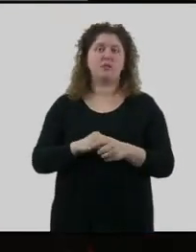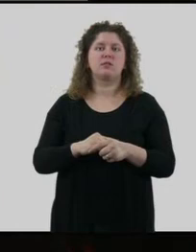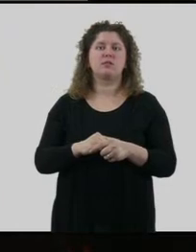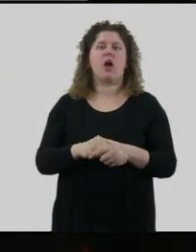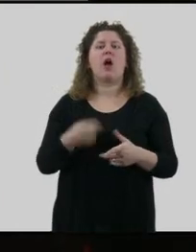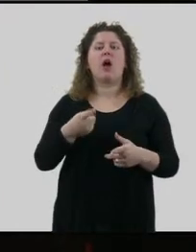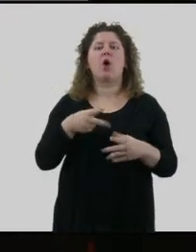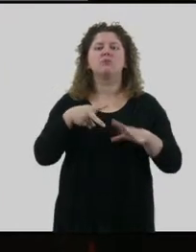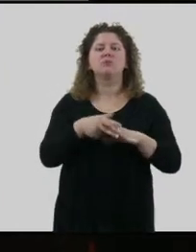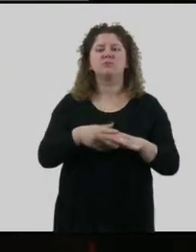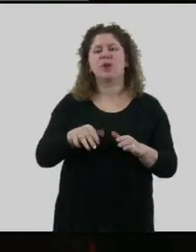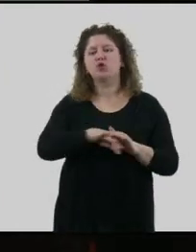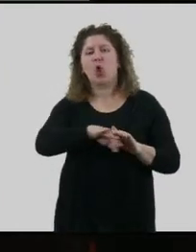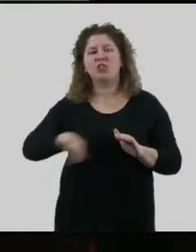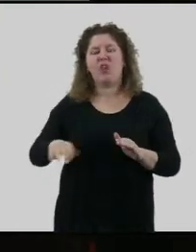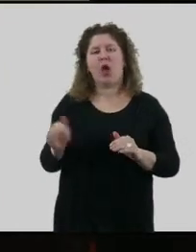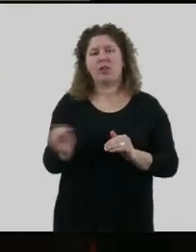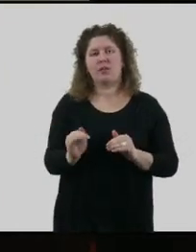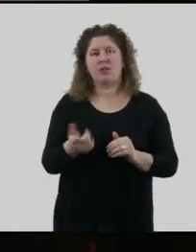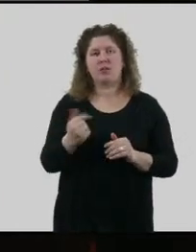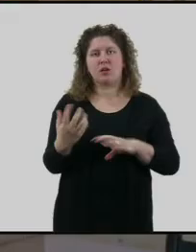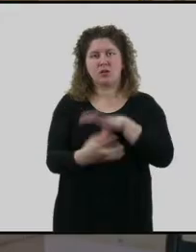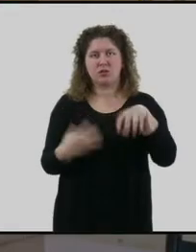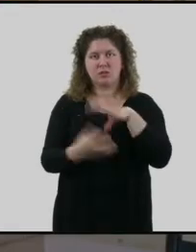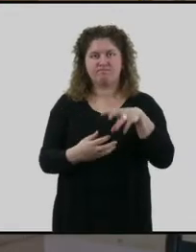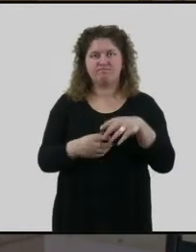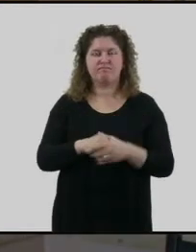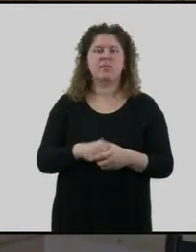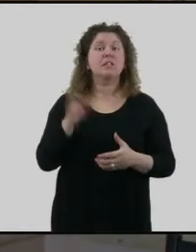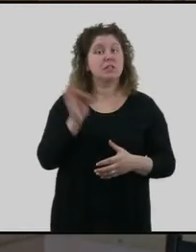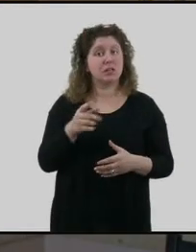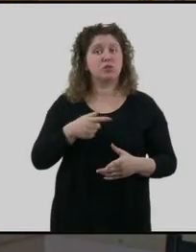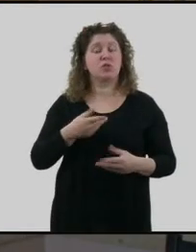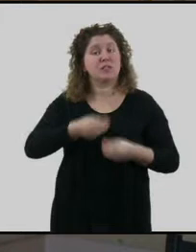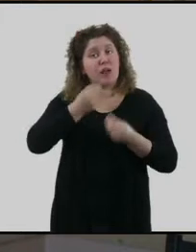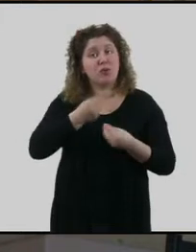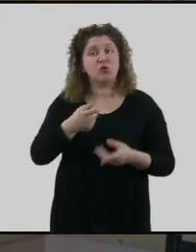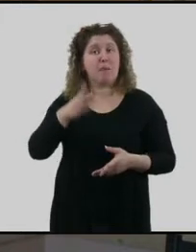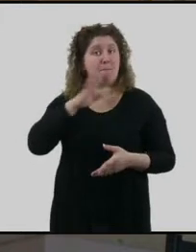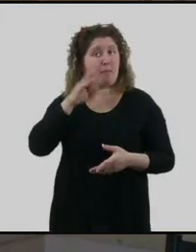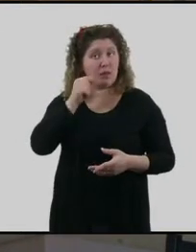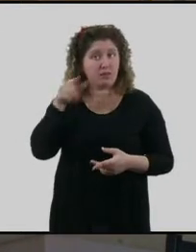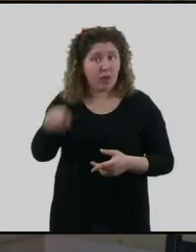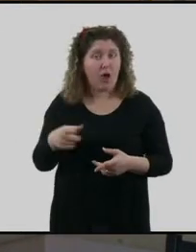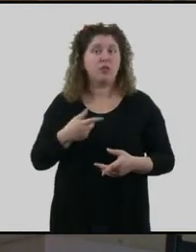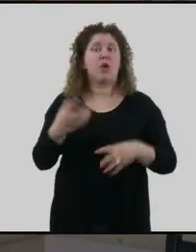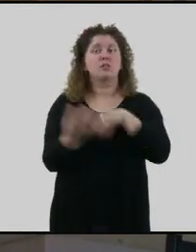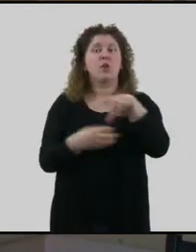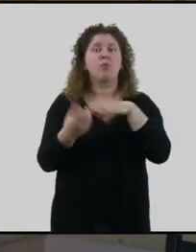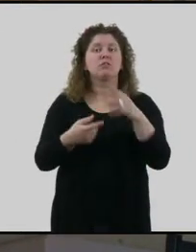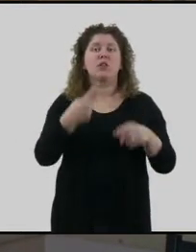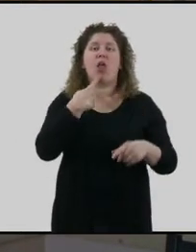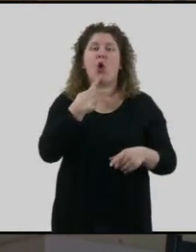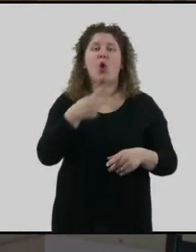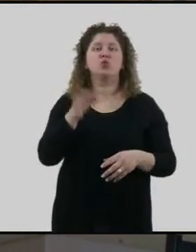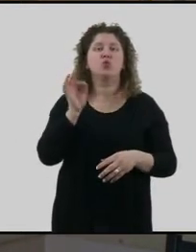je kako bi se spriječilo izdvajanje djeteta iz obitelji. Ciljane aktivnosti su nam savjetovalište za roditelje, savjetovalište za obitelji koje su